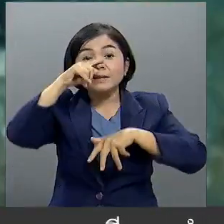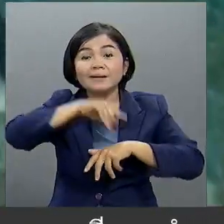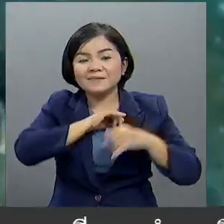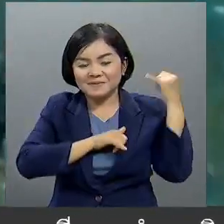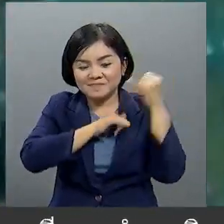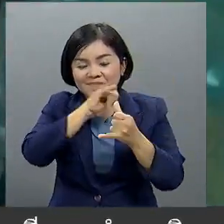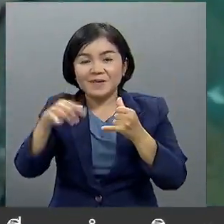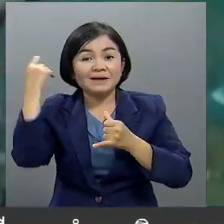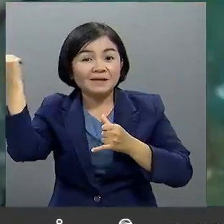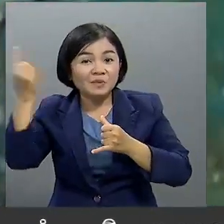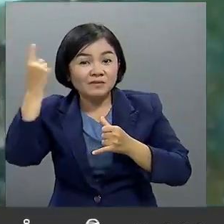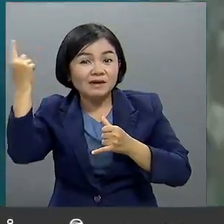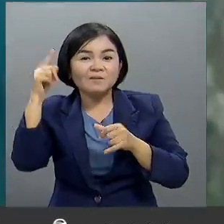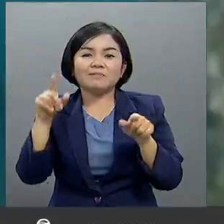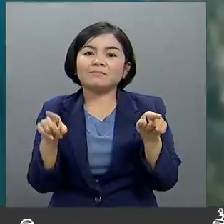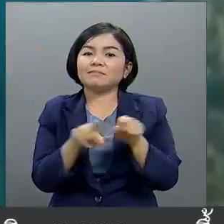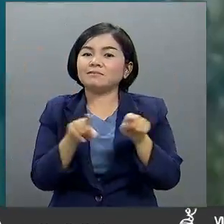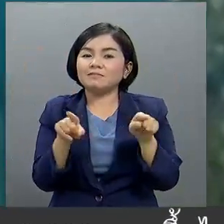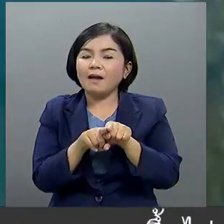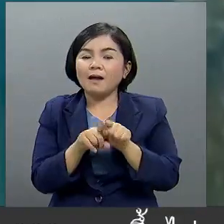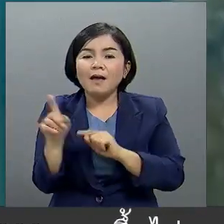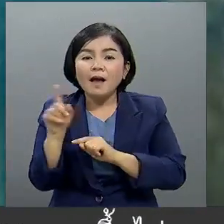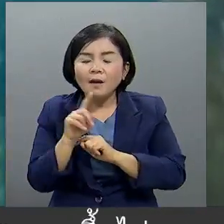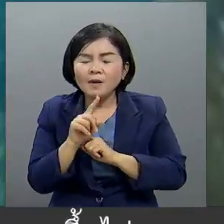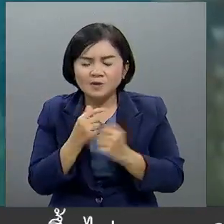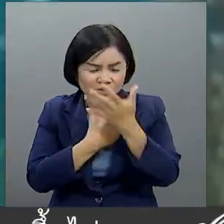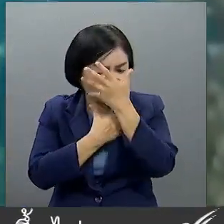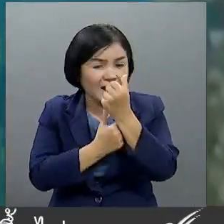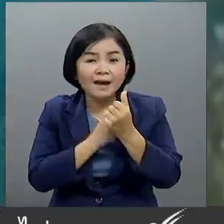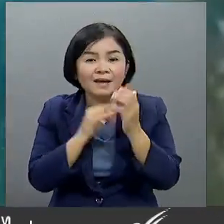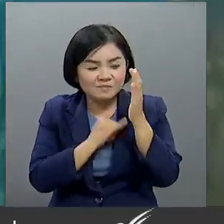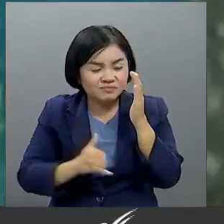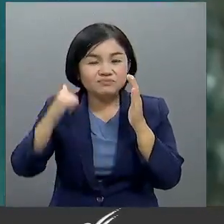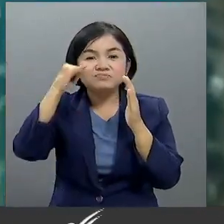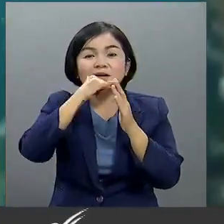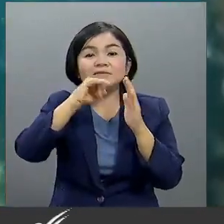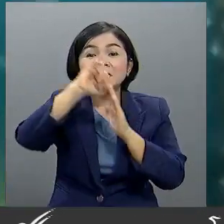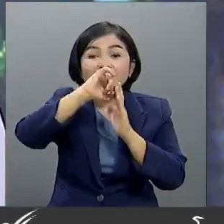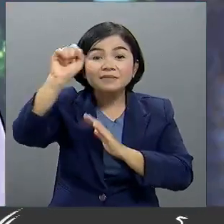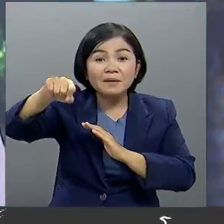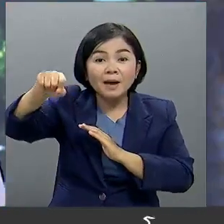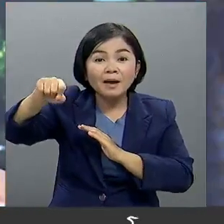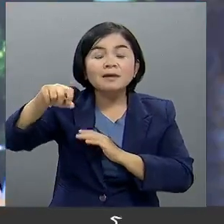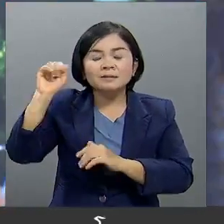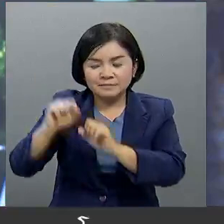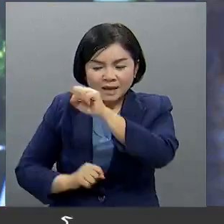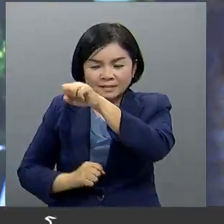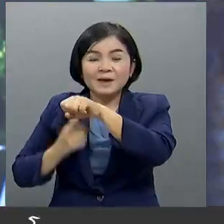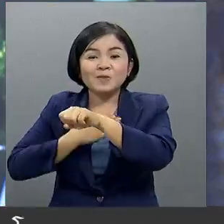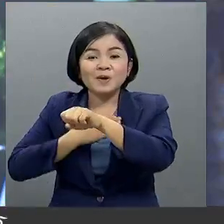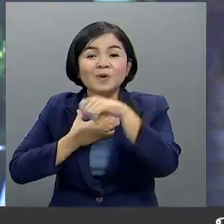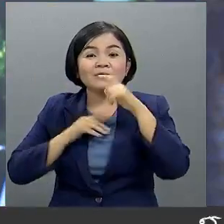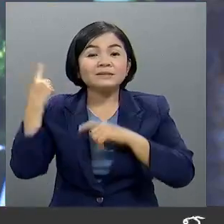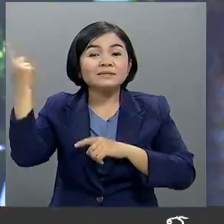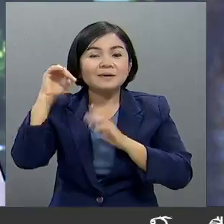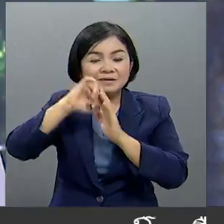ที่ที่โดยปกติจะเป็นที่ยอดฮิตของ ค นต่างชาตินะคะ คุณไปเชียงใหม่มาเนี่ย ใช่ค่ะไปเชียงใหม่มา เป็นไงบ้างรีวิว ไปถ่ายทอดสด